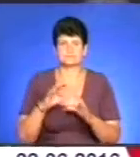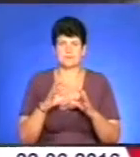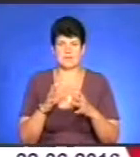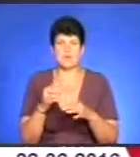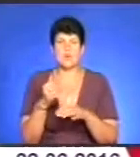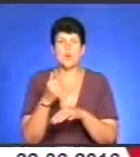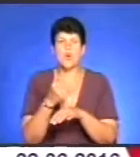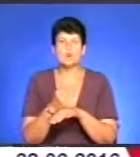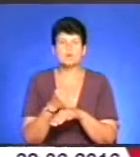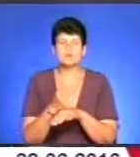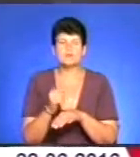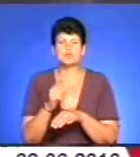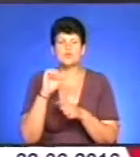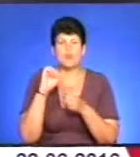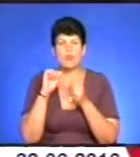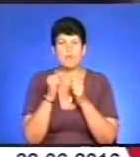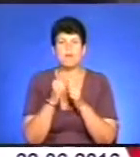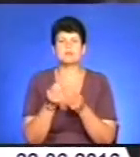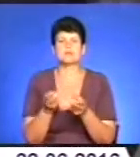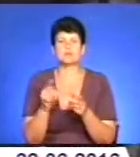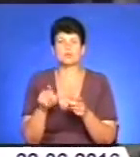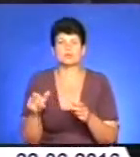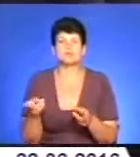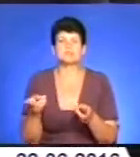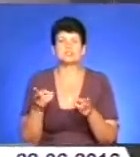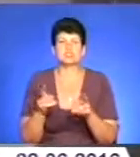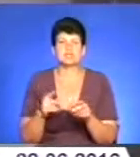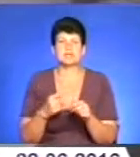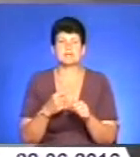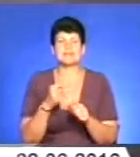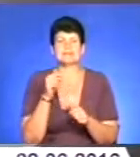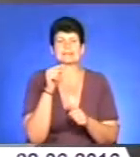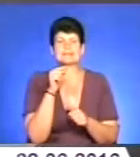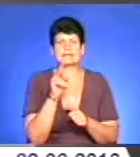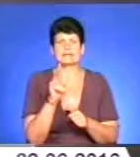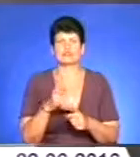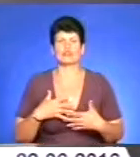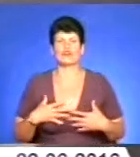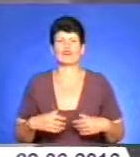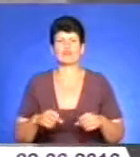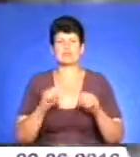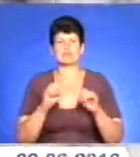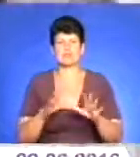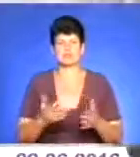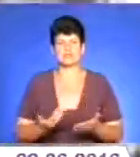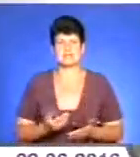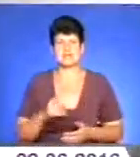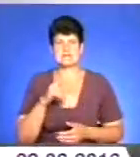головне, щоб у пам'яті нащадків залишилися імена тих, хто віддав життя за країну.